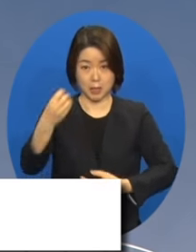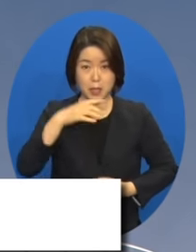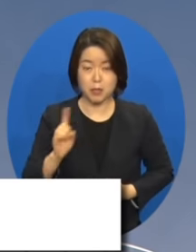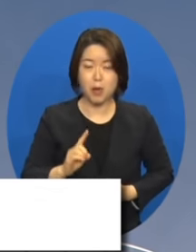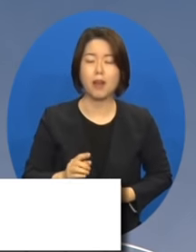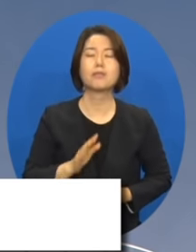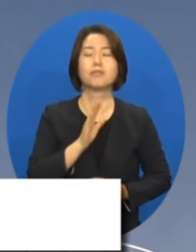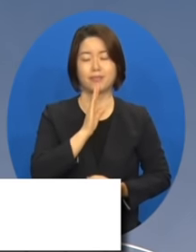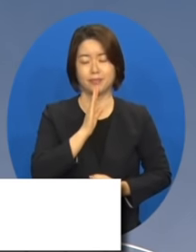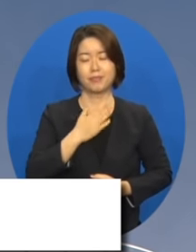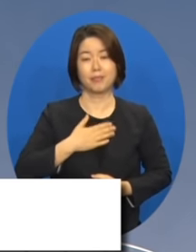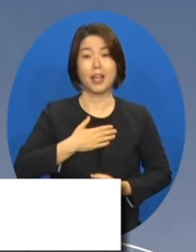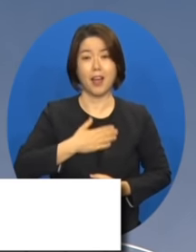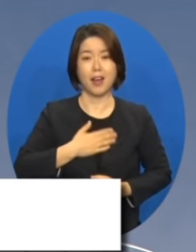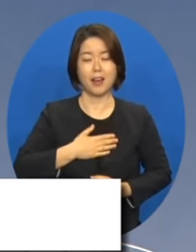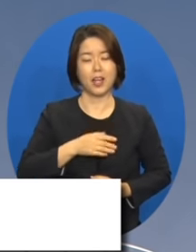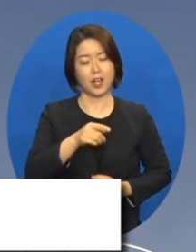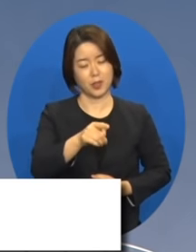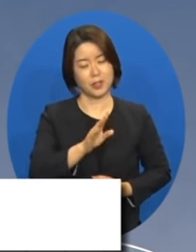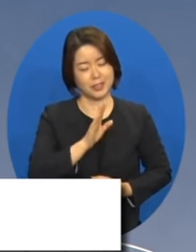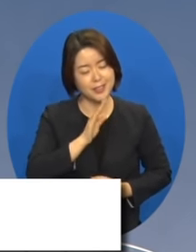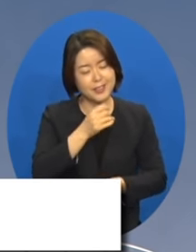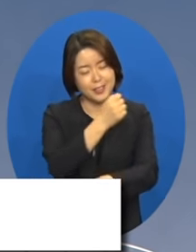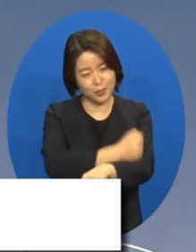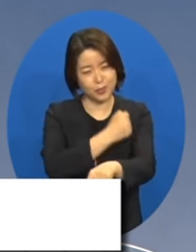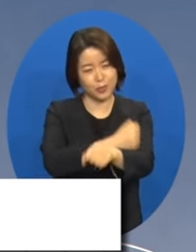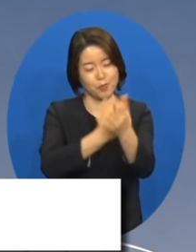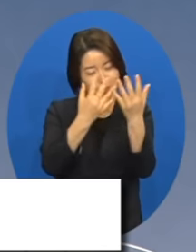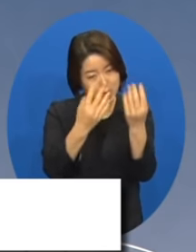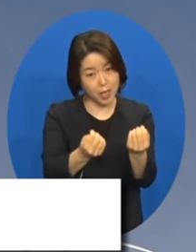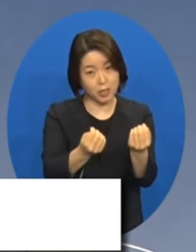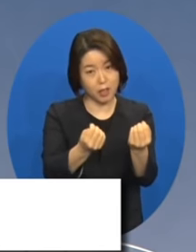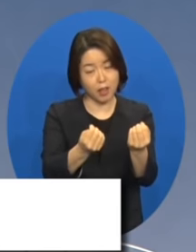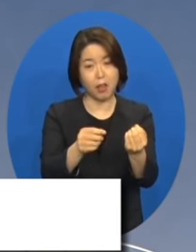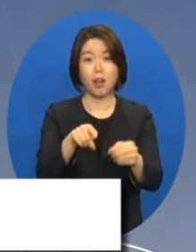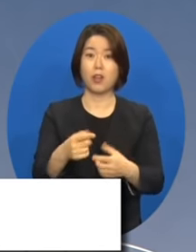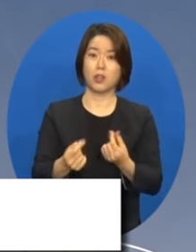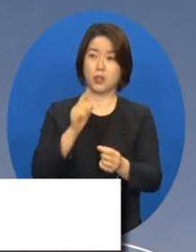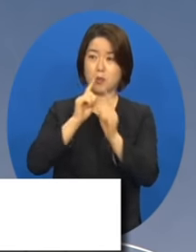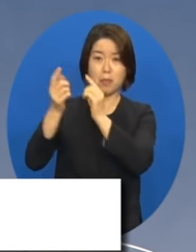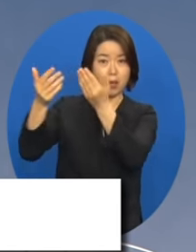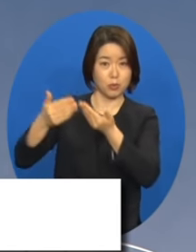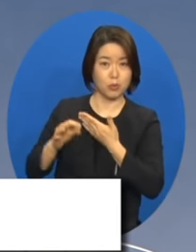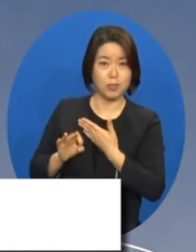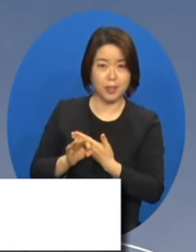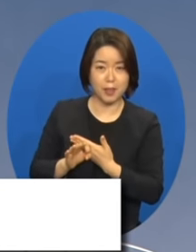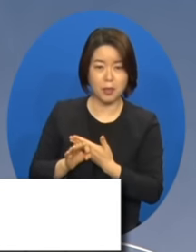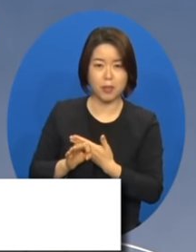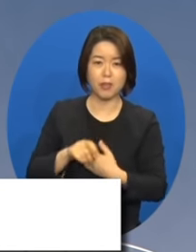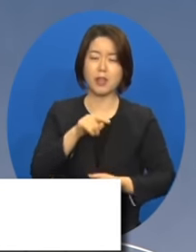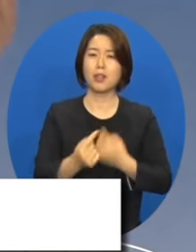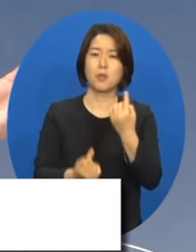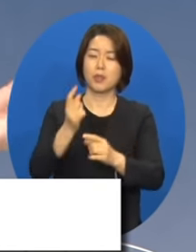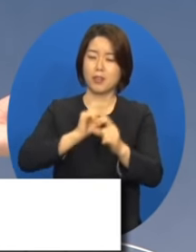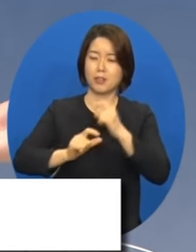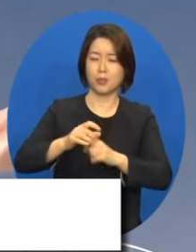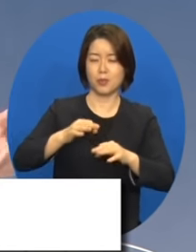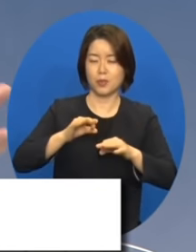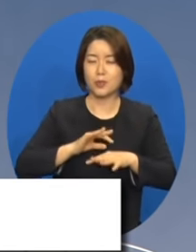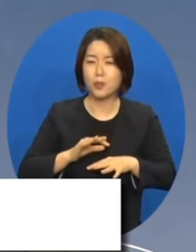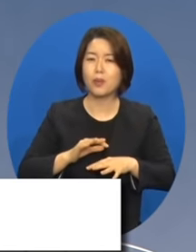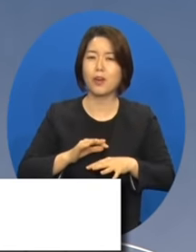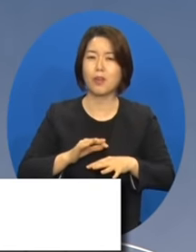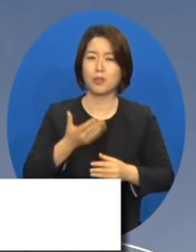다 알아 너 정말 쓰고 많았구나 만약에 하나님이 그렇게 말씀하신다면 입어서 더 놀라운